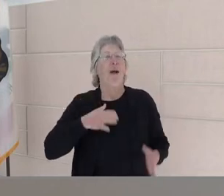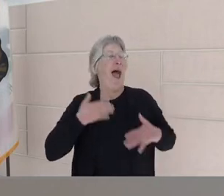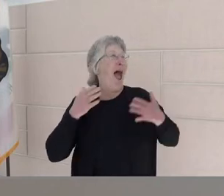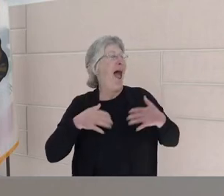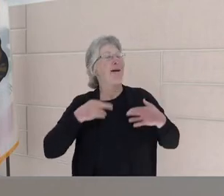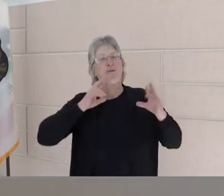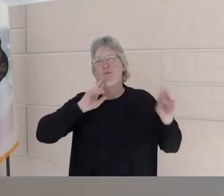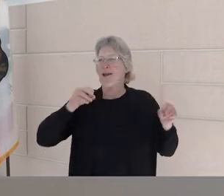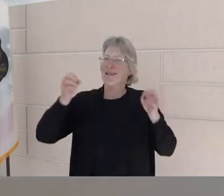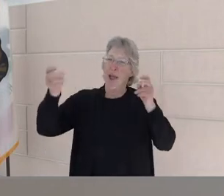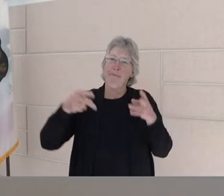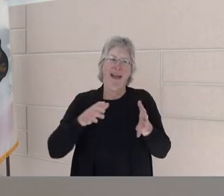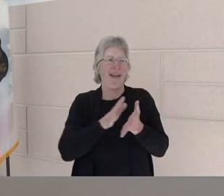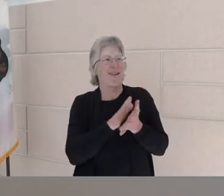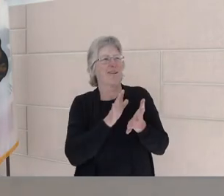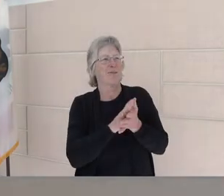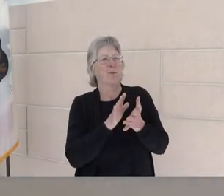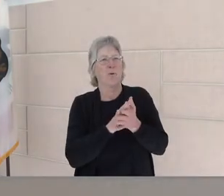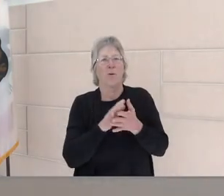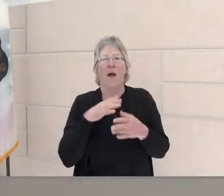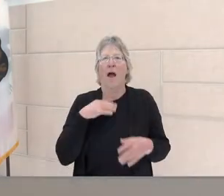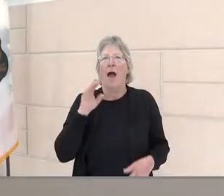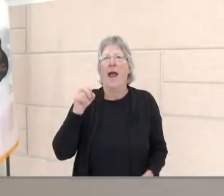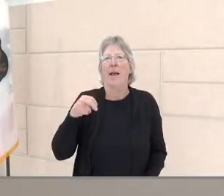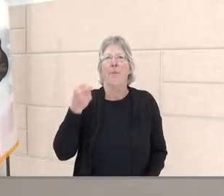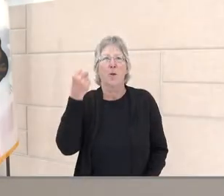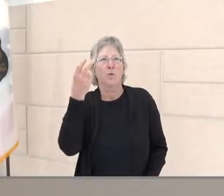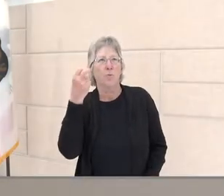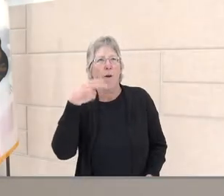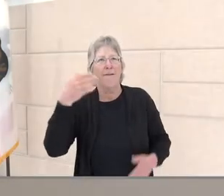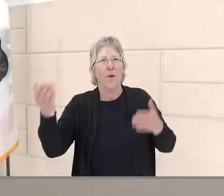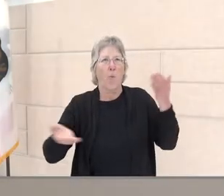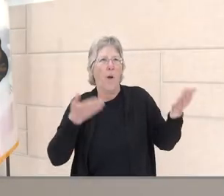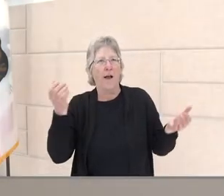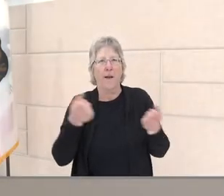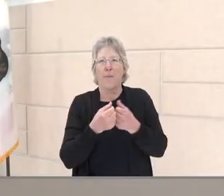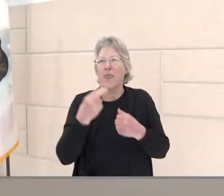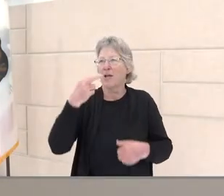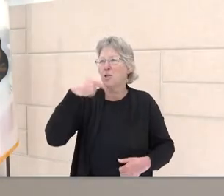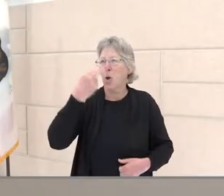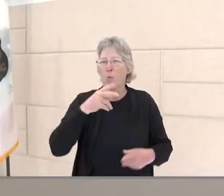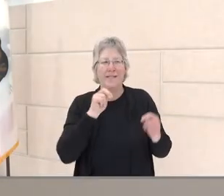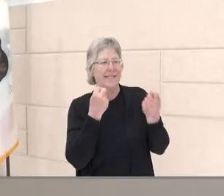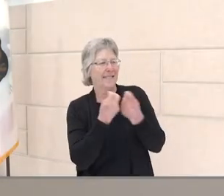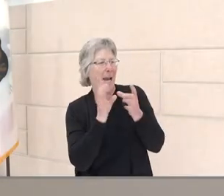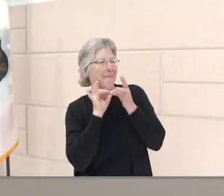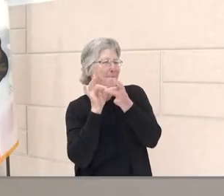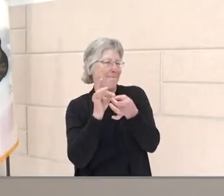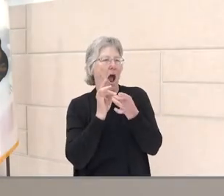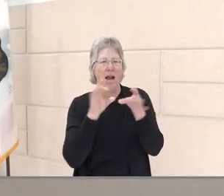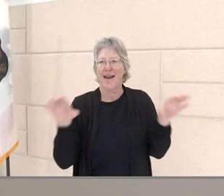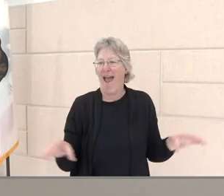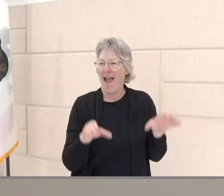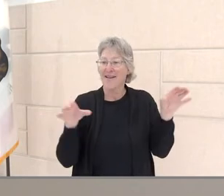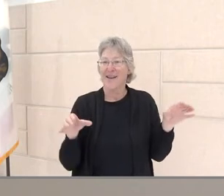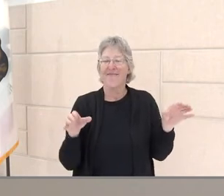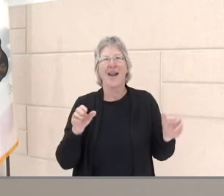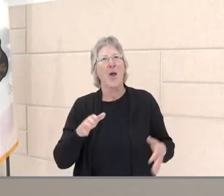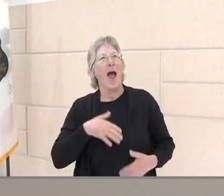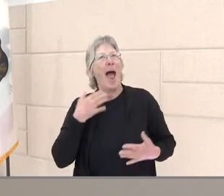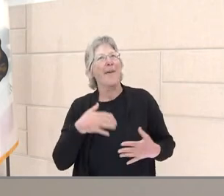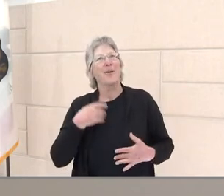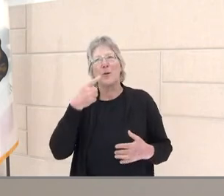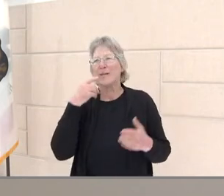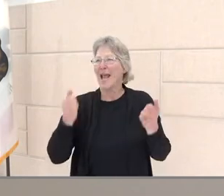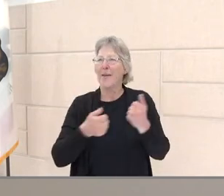Browning សូមរាយការណ៍ថាសាលារៀនបើកទ្វារសិស្សត្រឡប់ចូលរៀនវិញហើយហើយបុគ្គលិកបានស្វាគមន៍សិស្សត្រឡប់